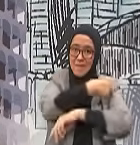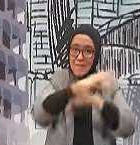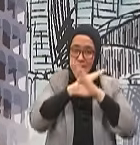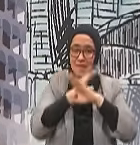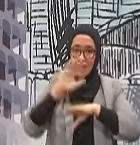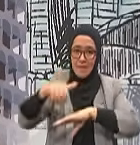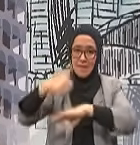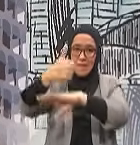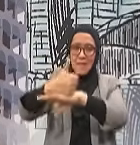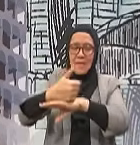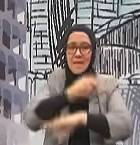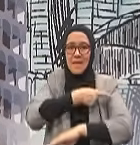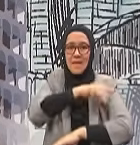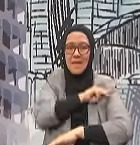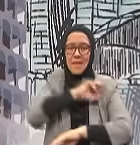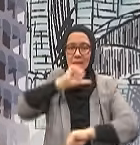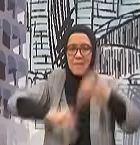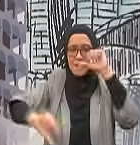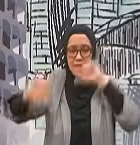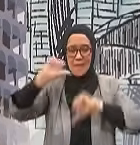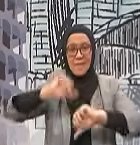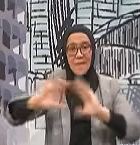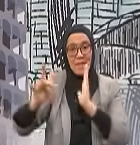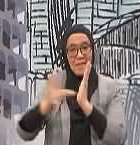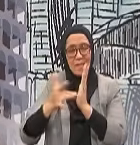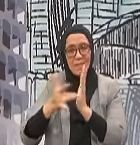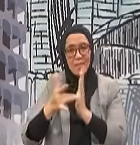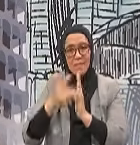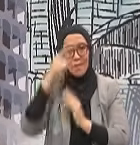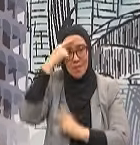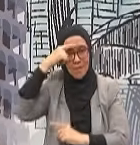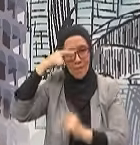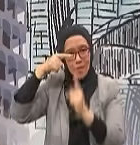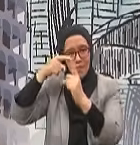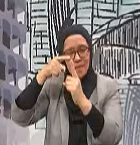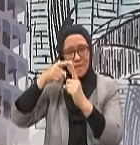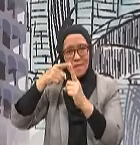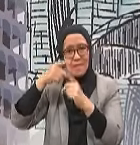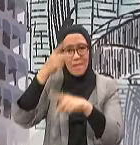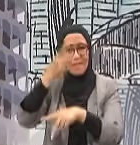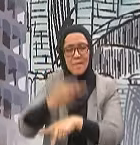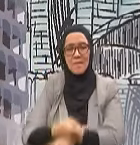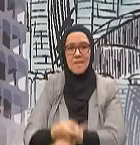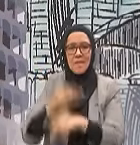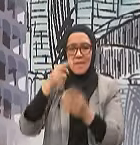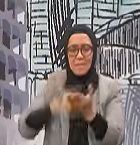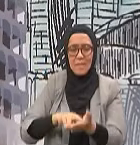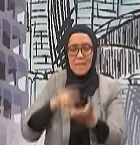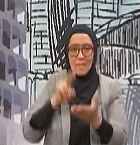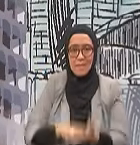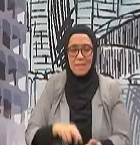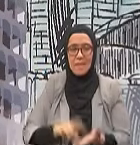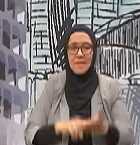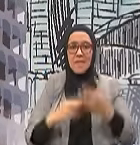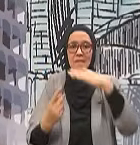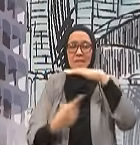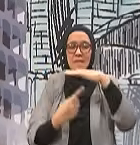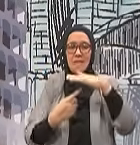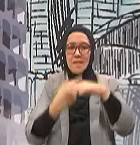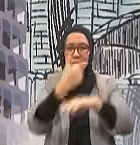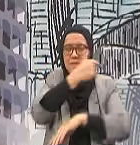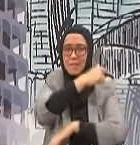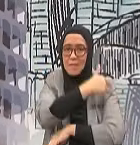dibangunkan oleh Kementerian sains teknologi dan inovasi pagi tujuan menyimpan record database nasi yang dapat menjaga segel